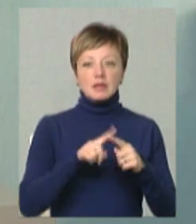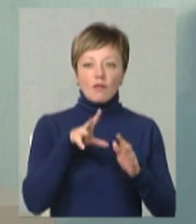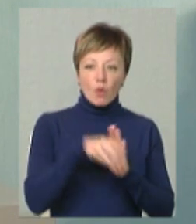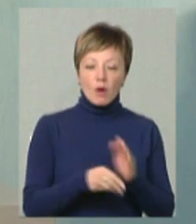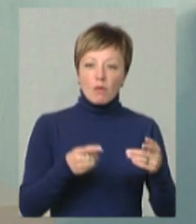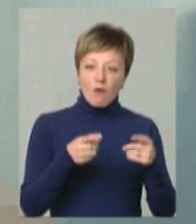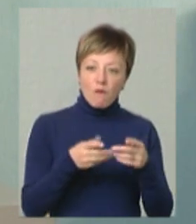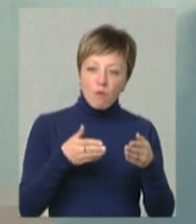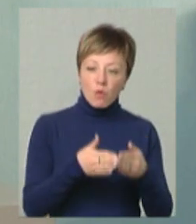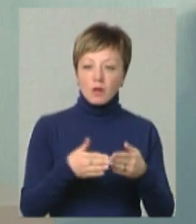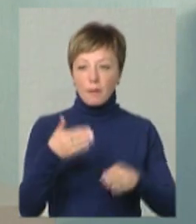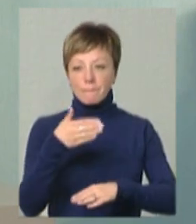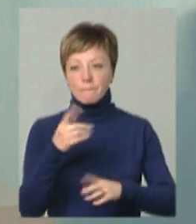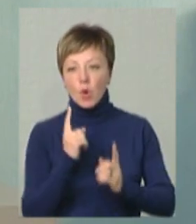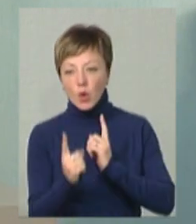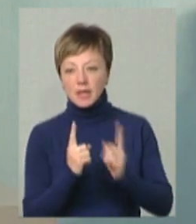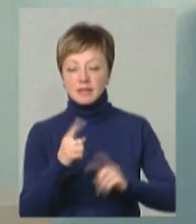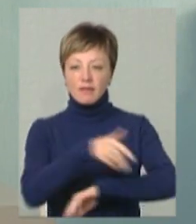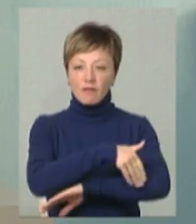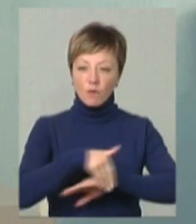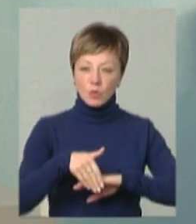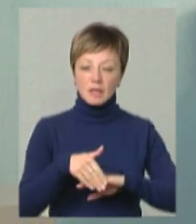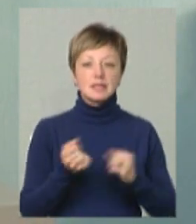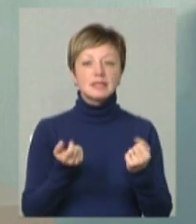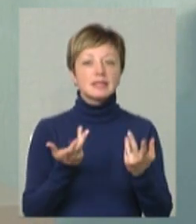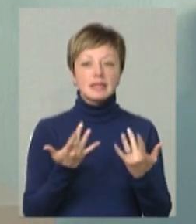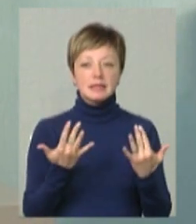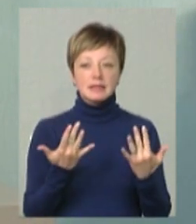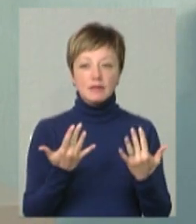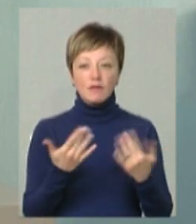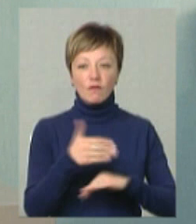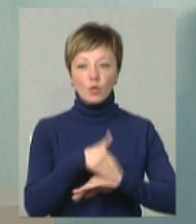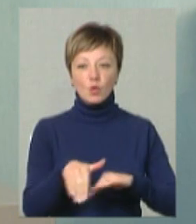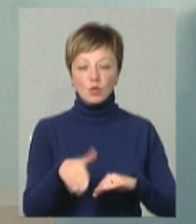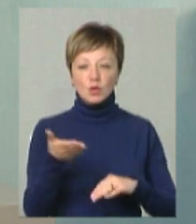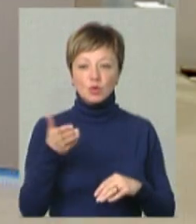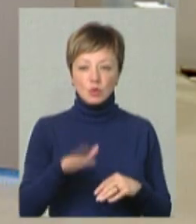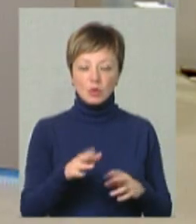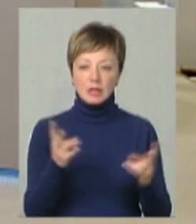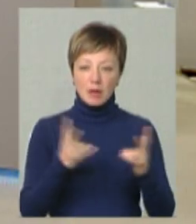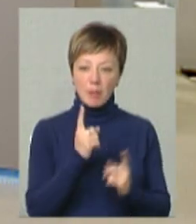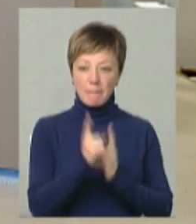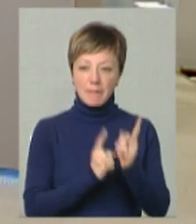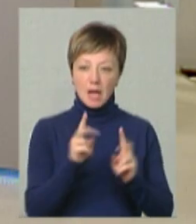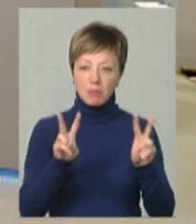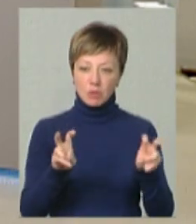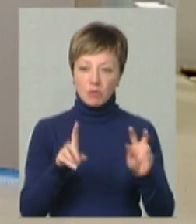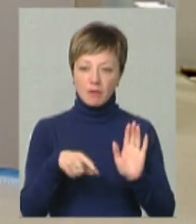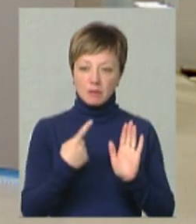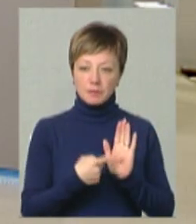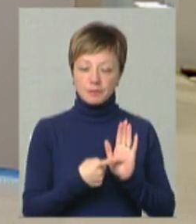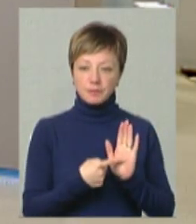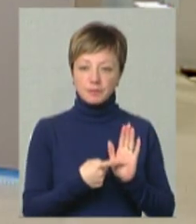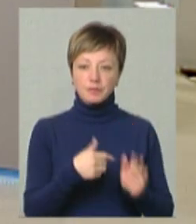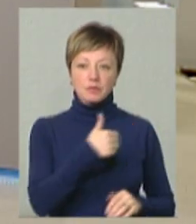провулки, проїзди, вулиці. А скільки зараз є таких вулиць, які треба перейменувати? Хочу